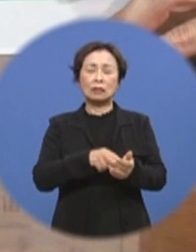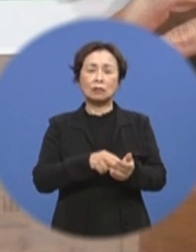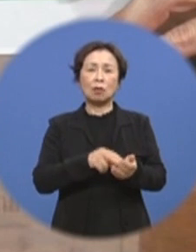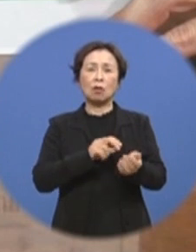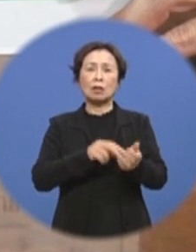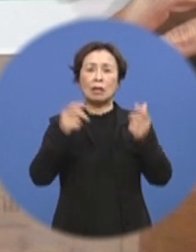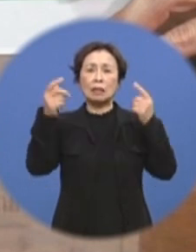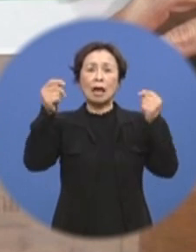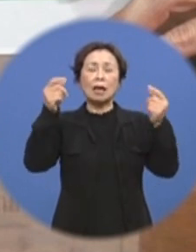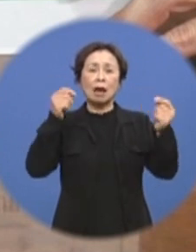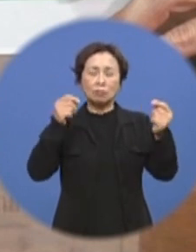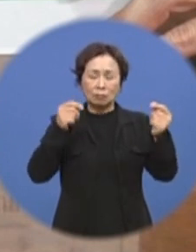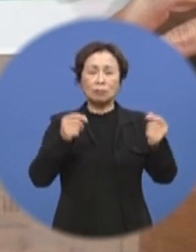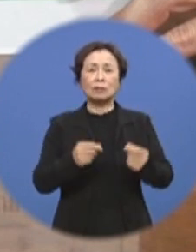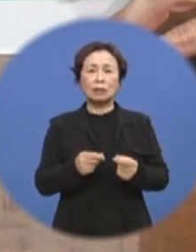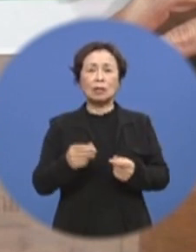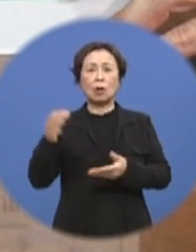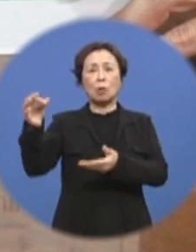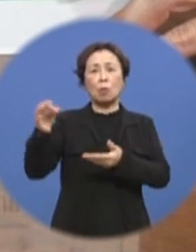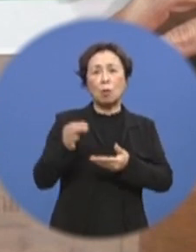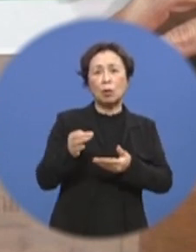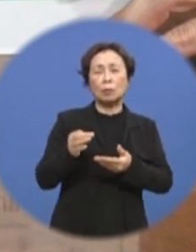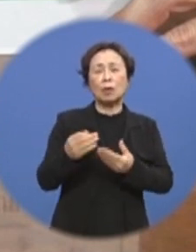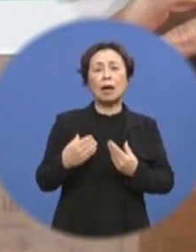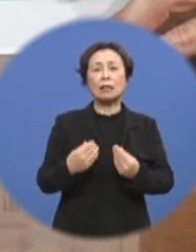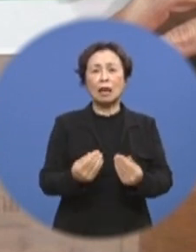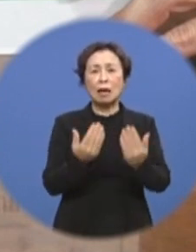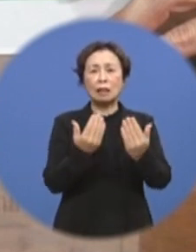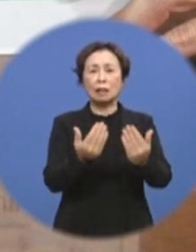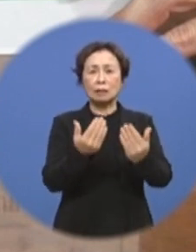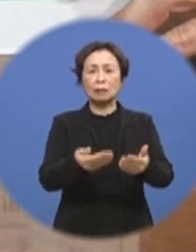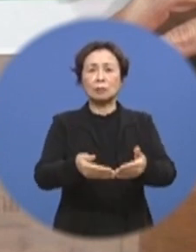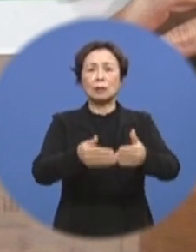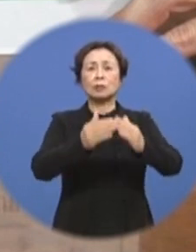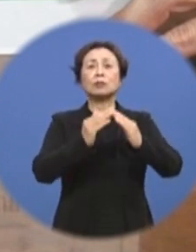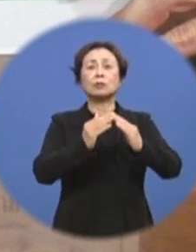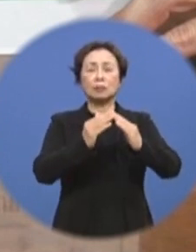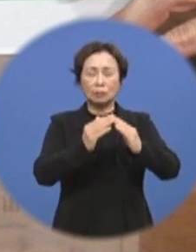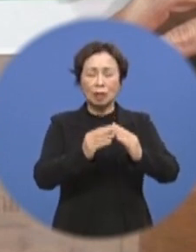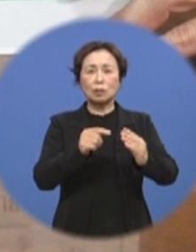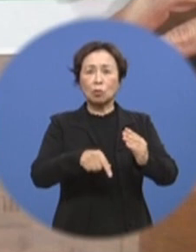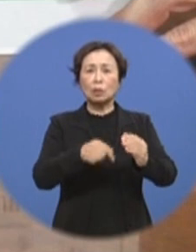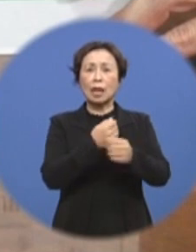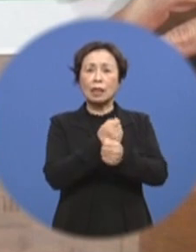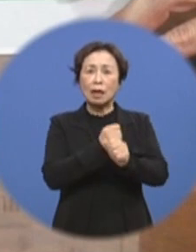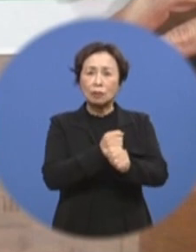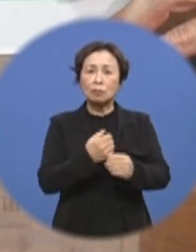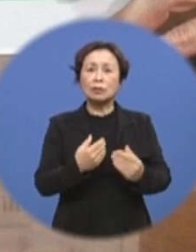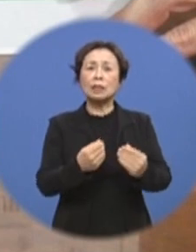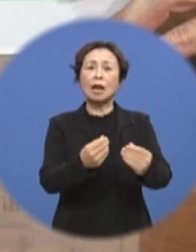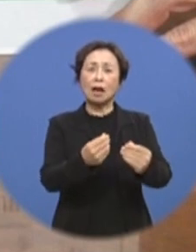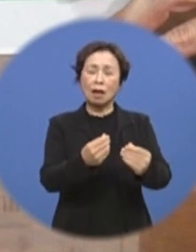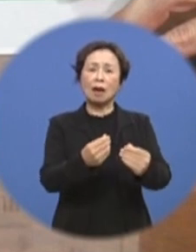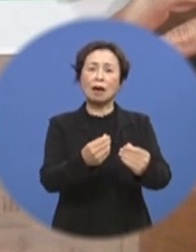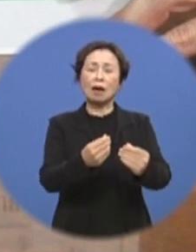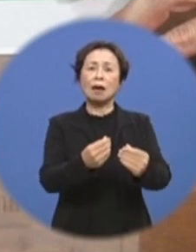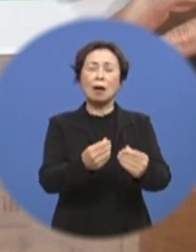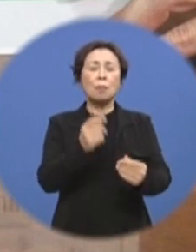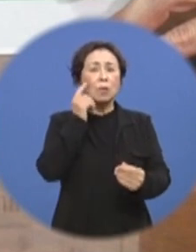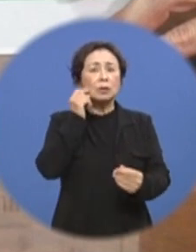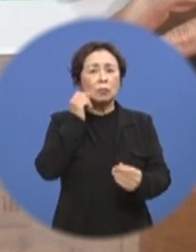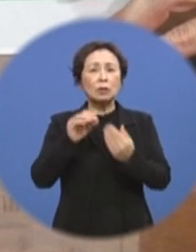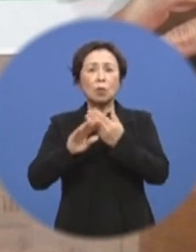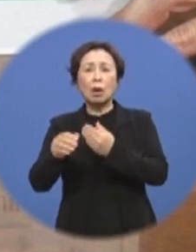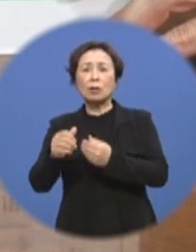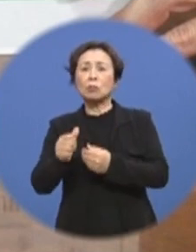でまあ研究もしてもらいながらあのお医者さんに来ていただいておいてそれで付属って言ったら